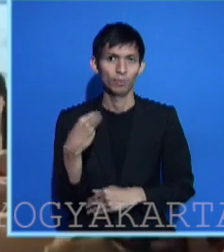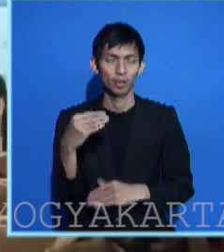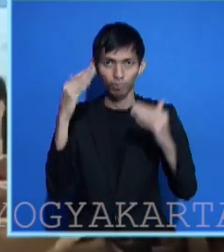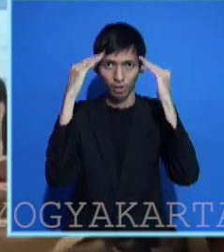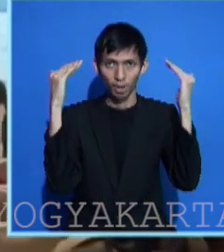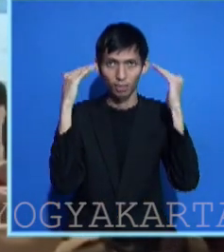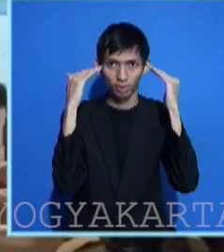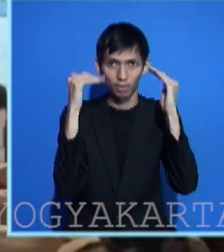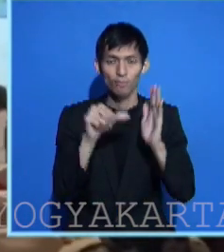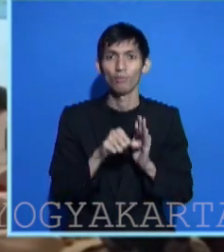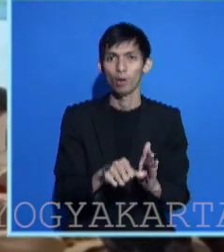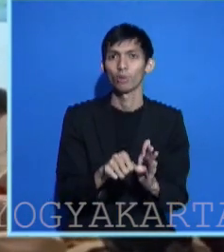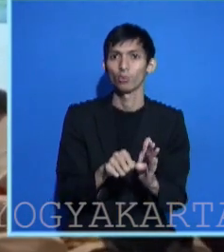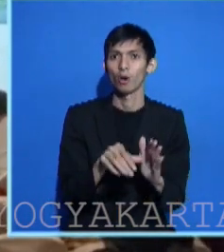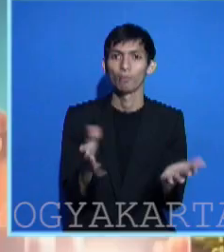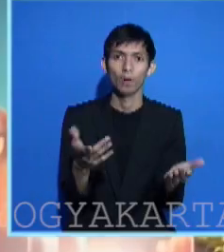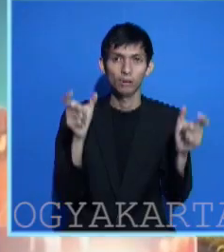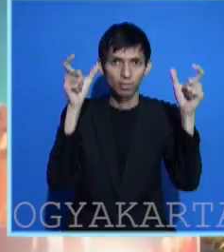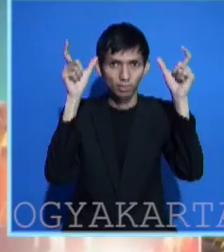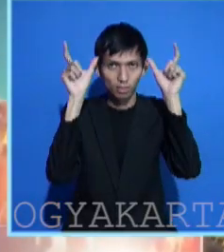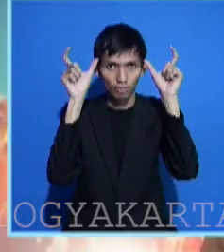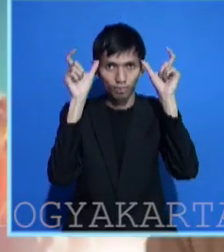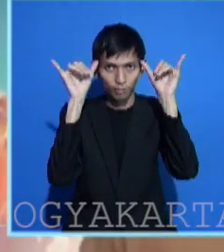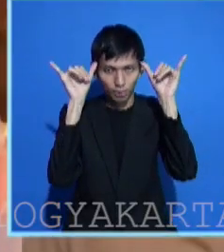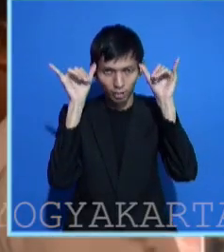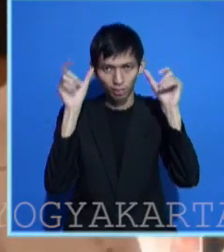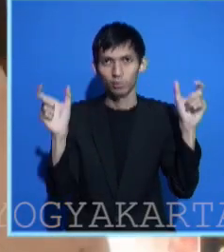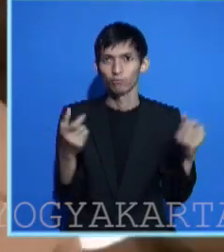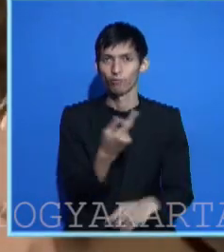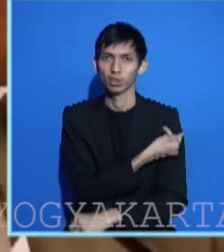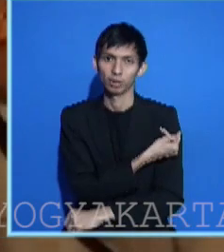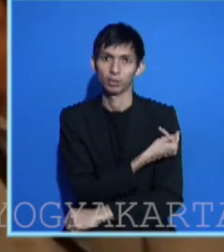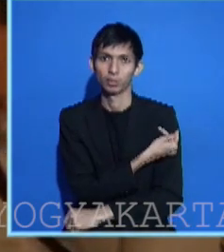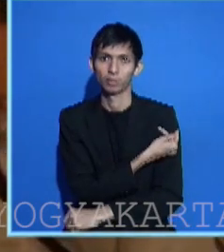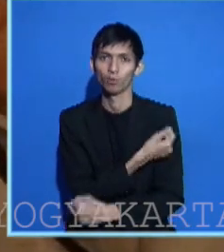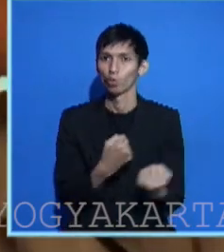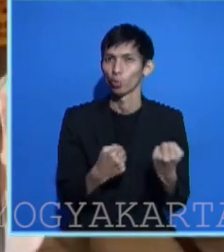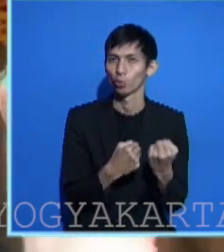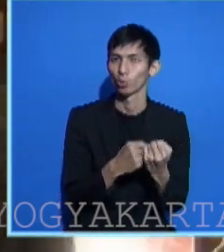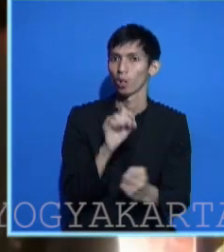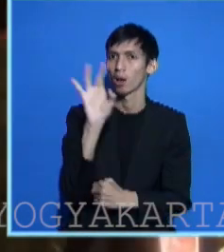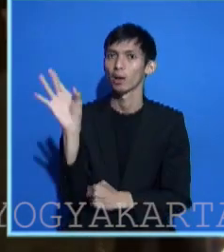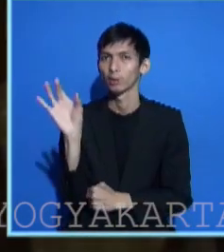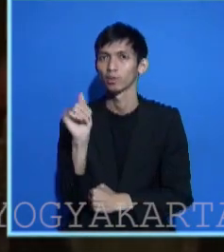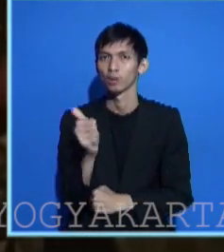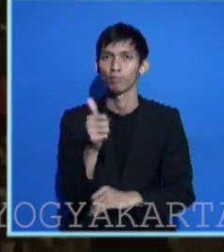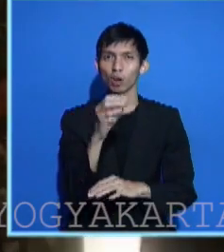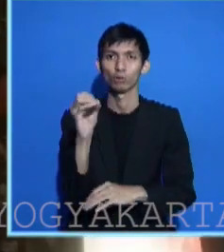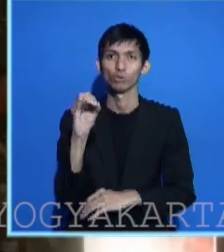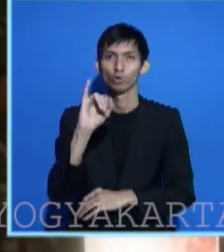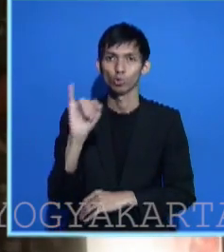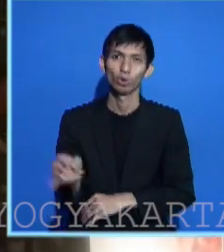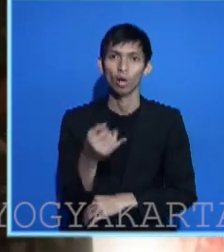bantuan berupa vaksin antraks sebanyak 60.817 dosis serta pendukung lain senilai lebih dari 600 juta rupiah untuk